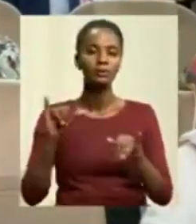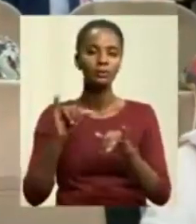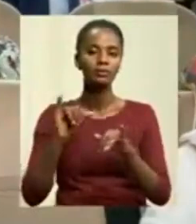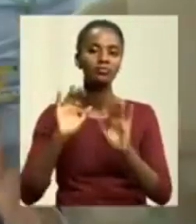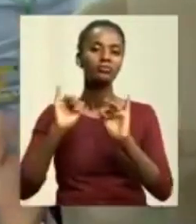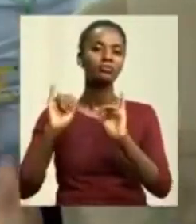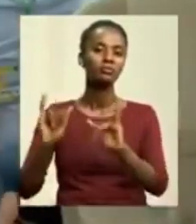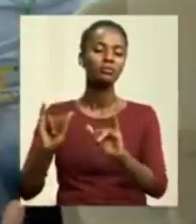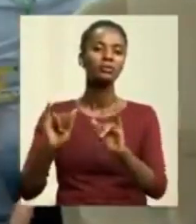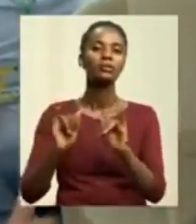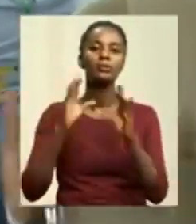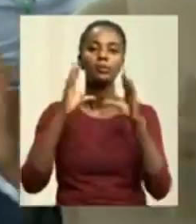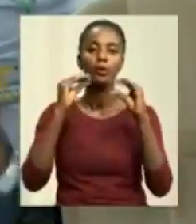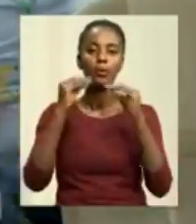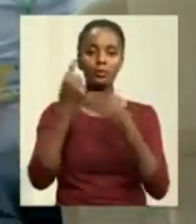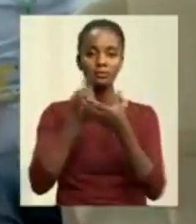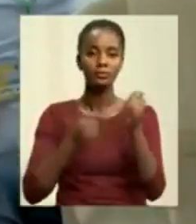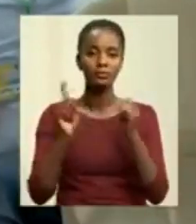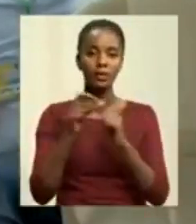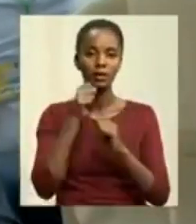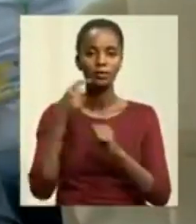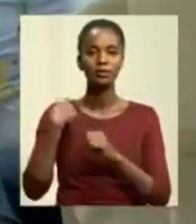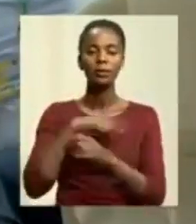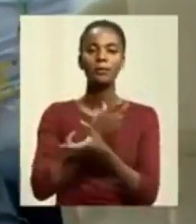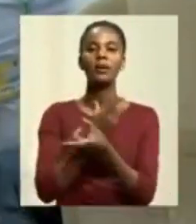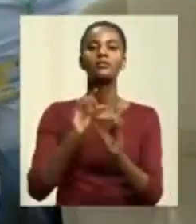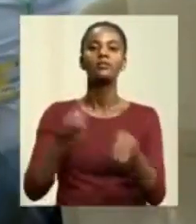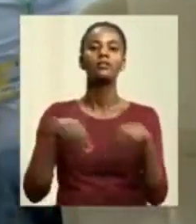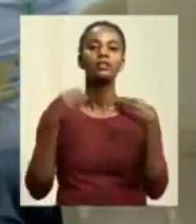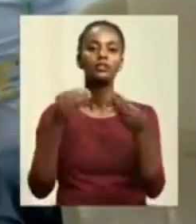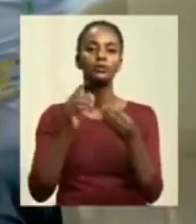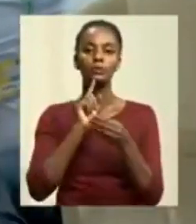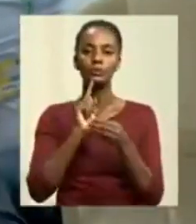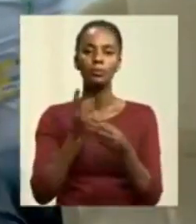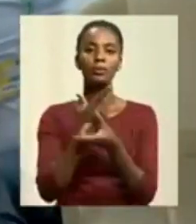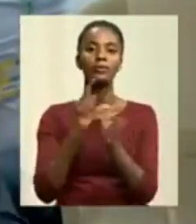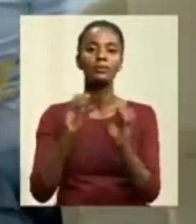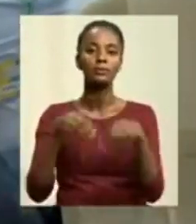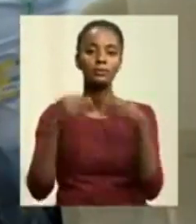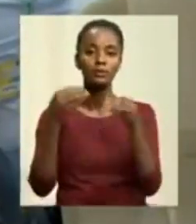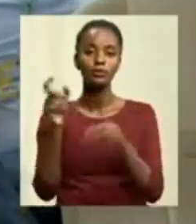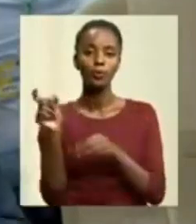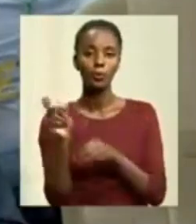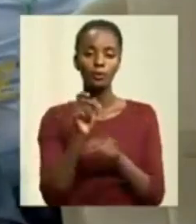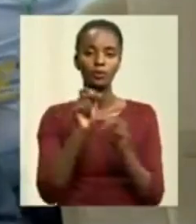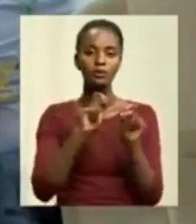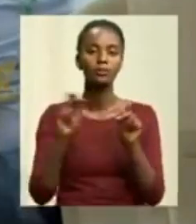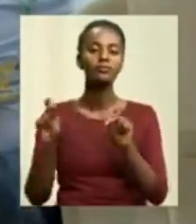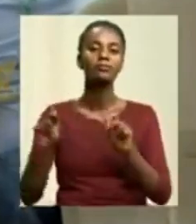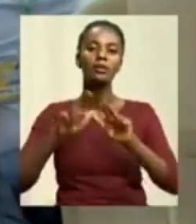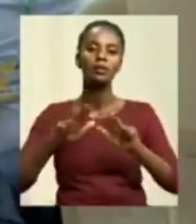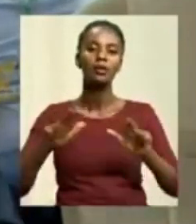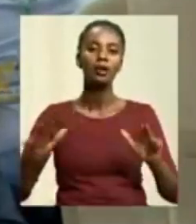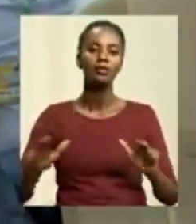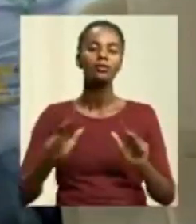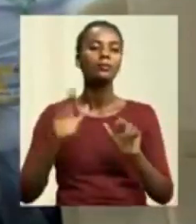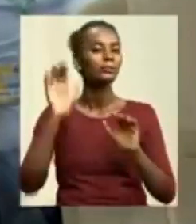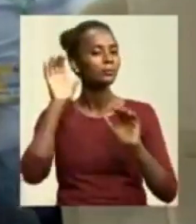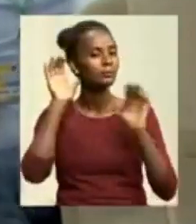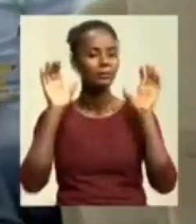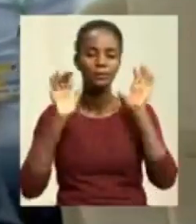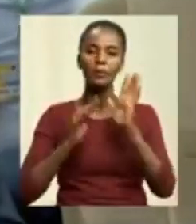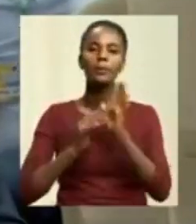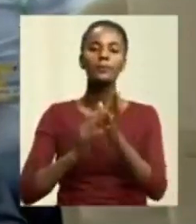እዛው ሆኖ ተቀላቅሎ ማውራት ሳይሆን እኛ መፍትሄ ሰጪዎች ነን። መፍትሄ የምንሰጥ ከሆነ ደግሞ በተረጋጋና በተደማመጠ